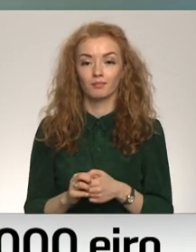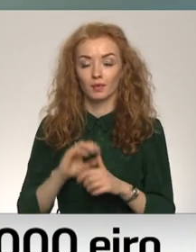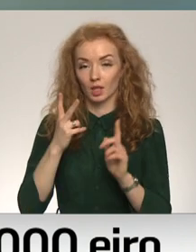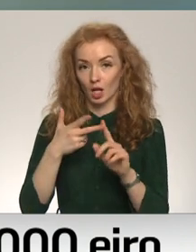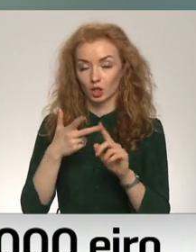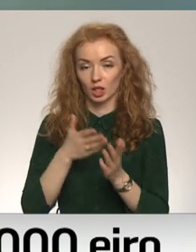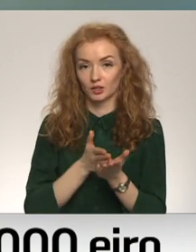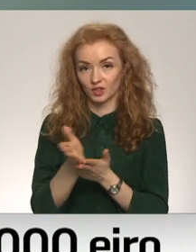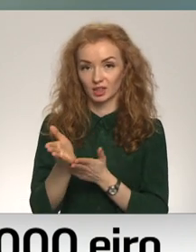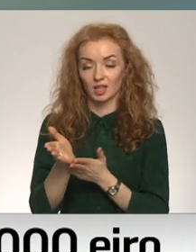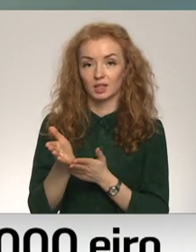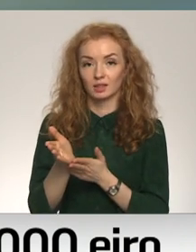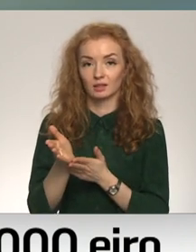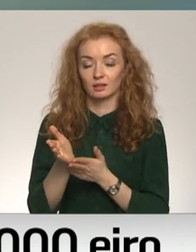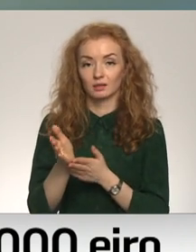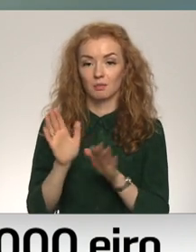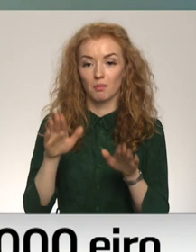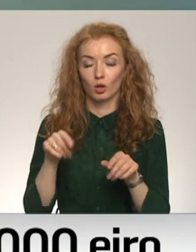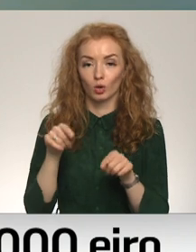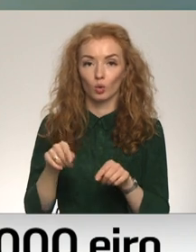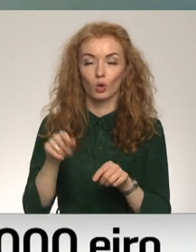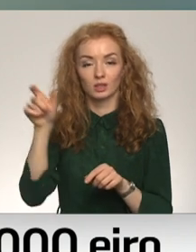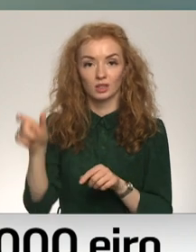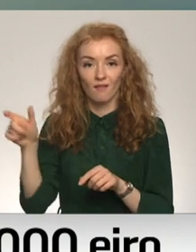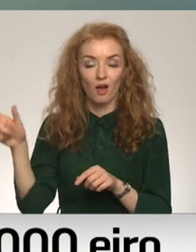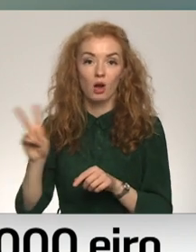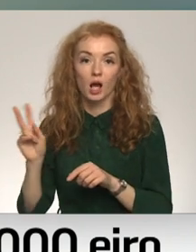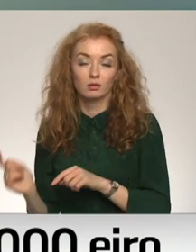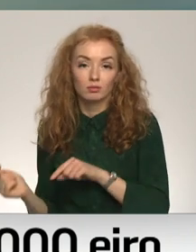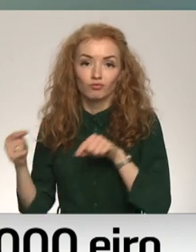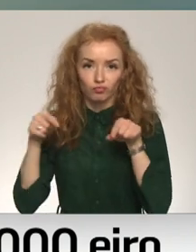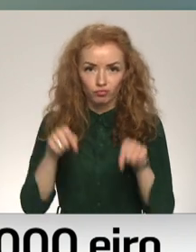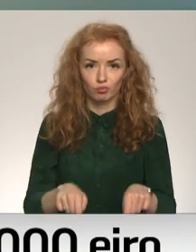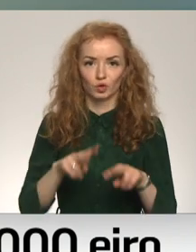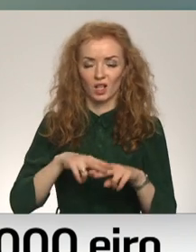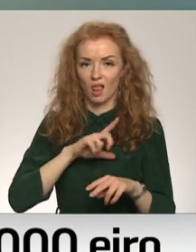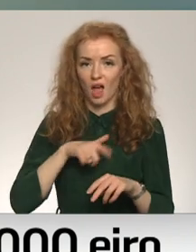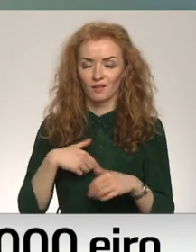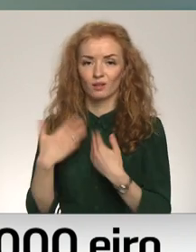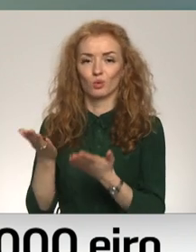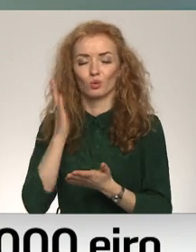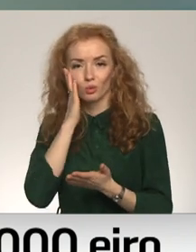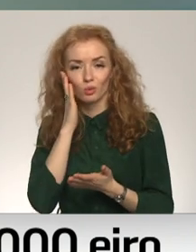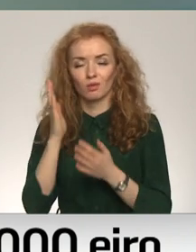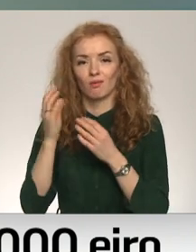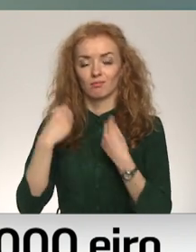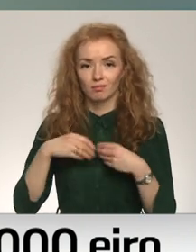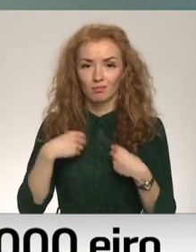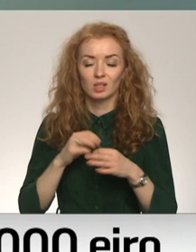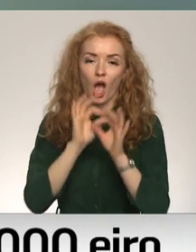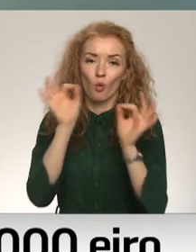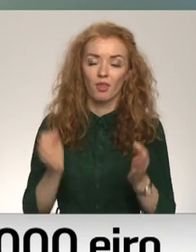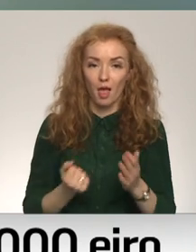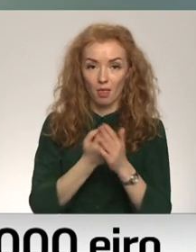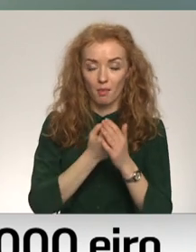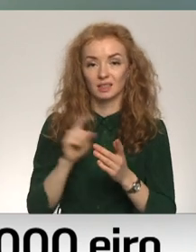tas ir par to cilvēku, kas būs ieradušies Latvijā, izmitināšanu un sākotnējā atbalstu. Un tur mums ir sadarbība